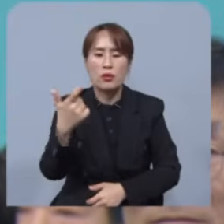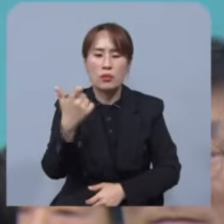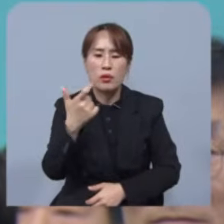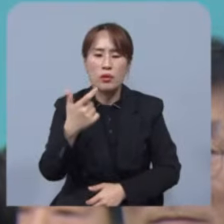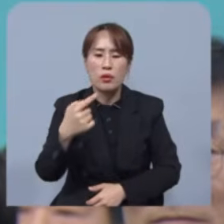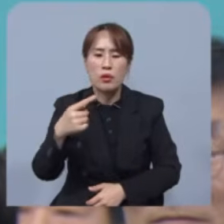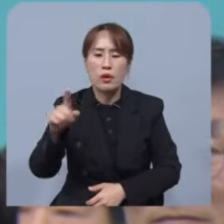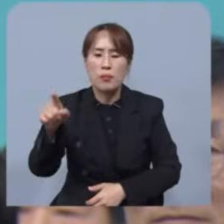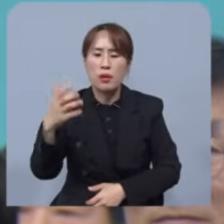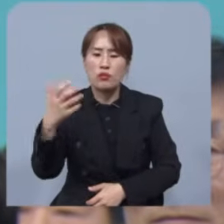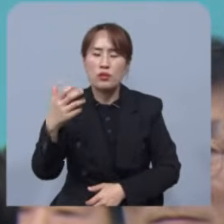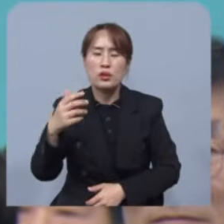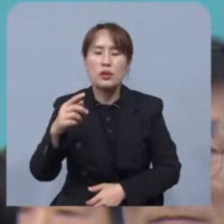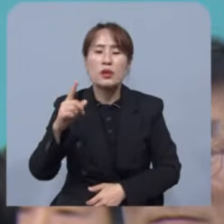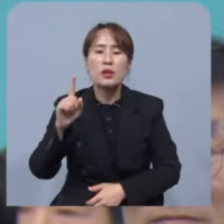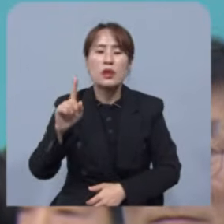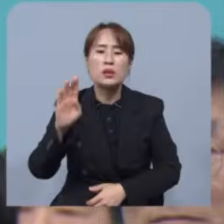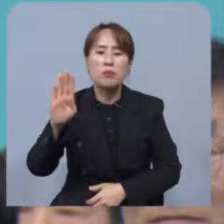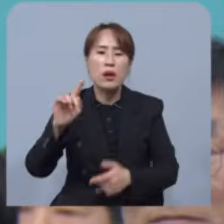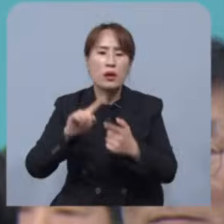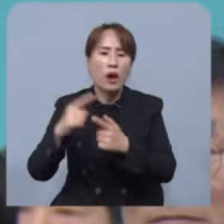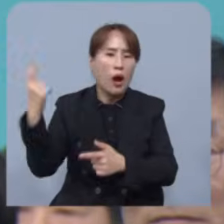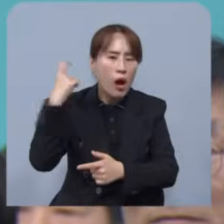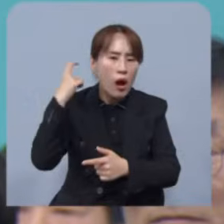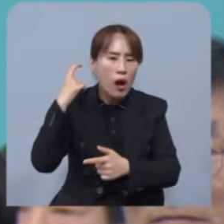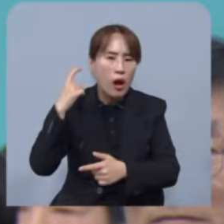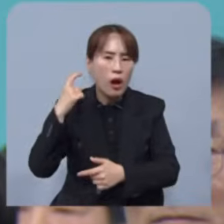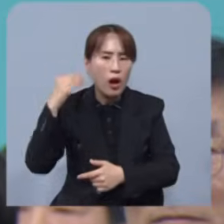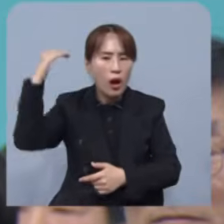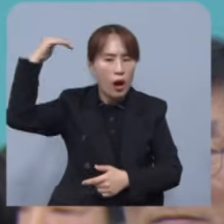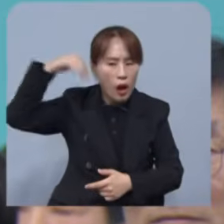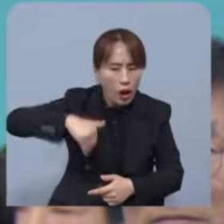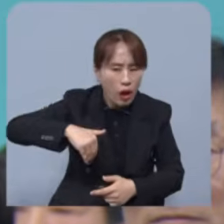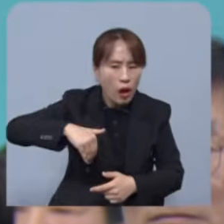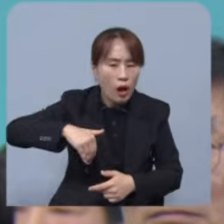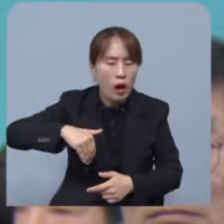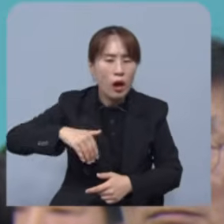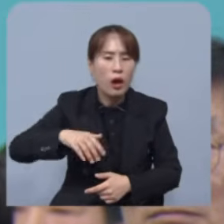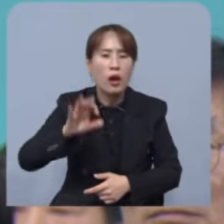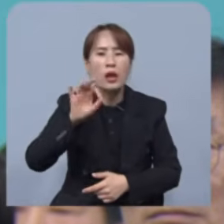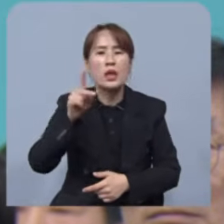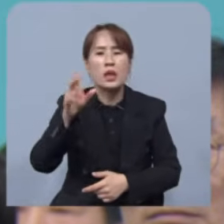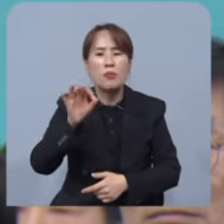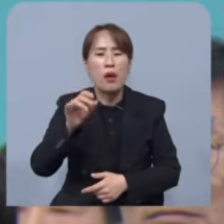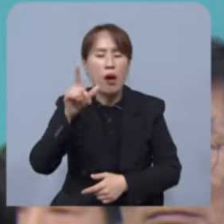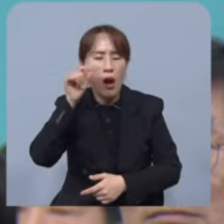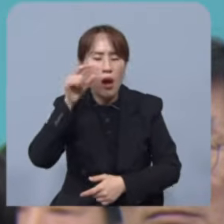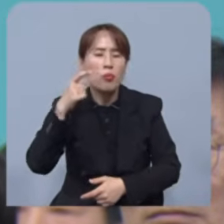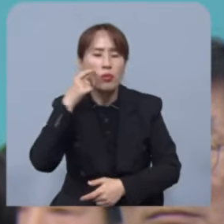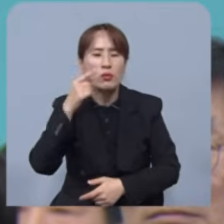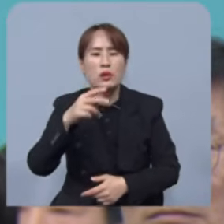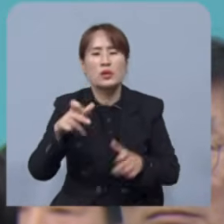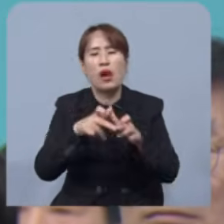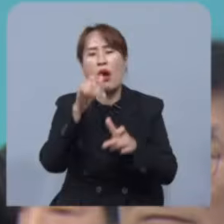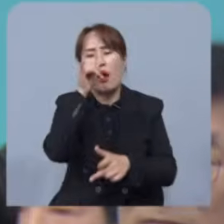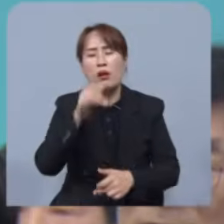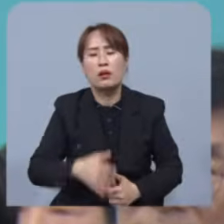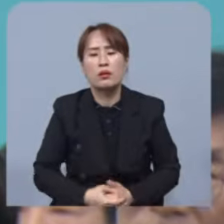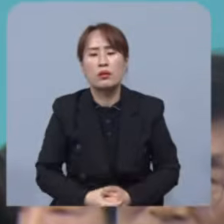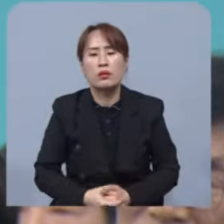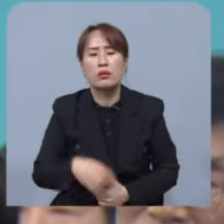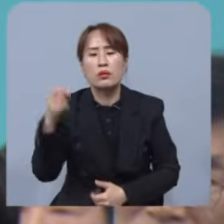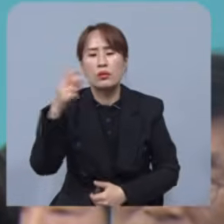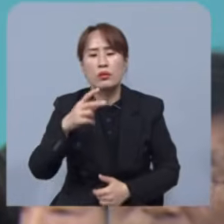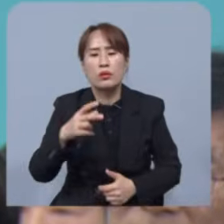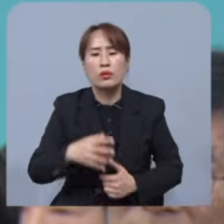160에서 190dB에 그대로 노출되어 돌발성 난청, 이명, 수면장애 증세가 생겼습니다.